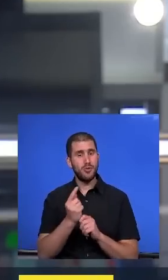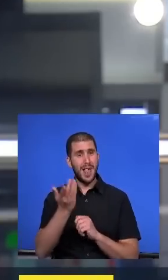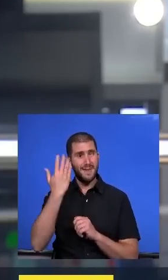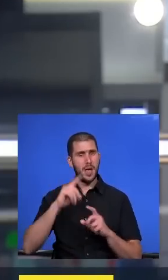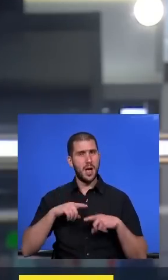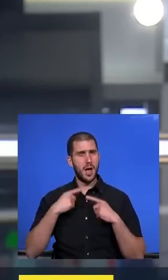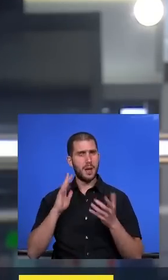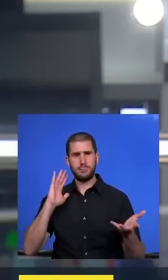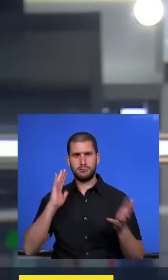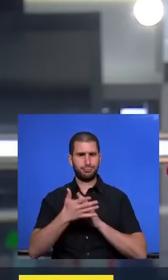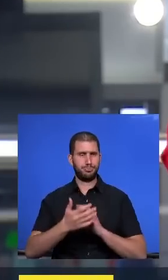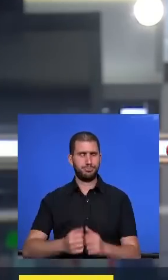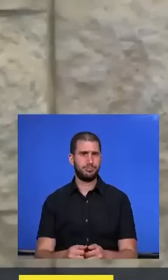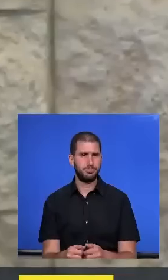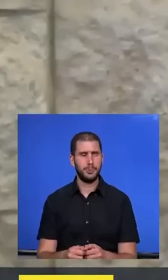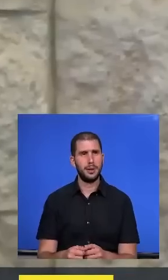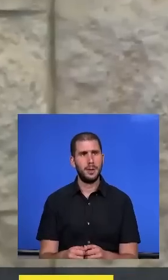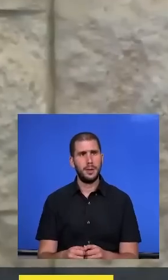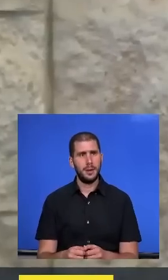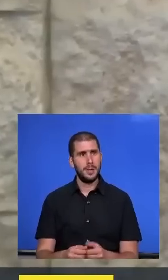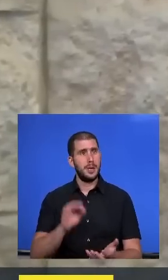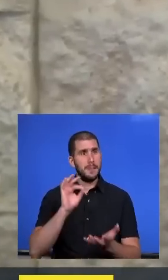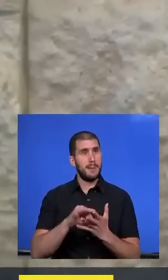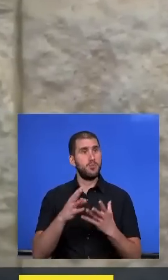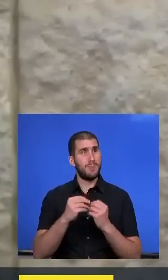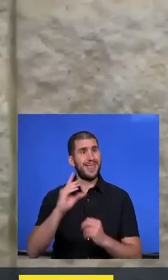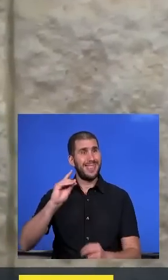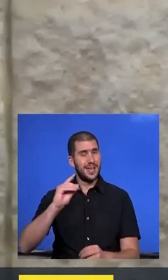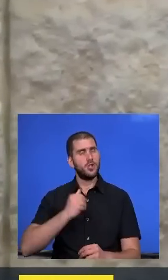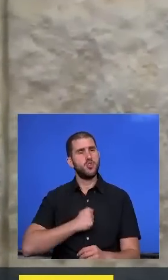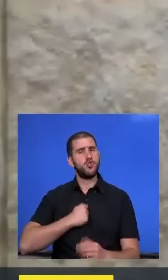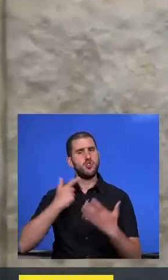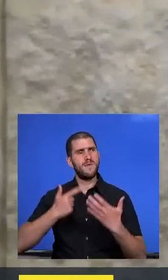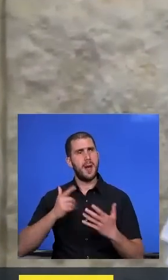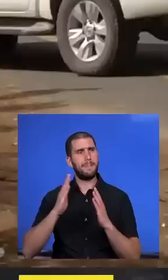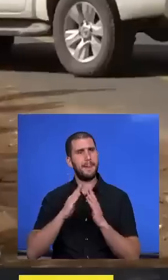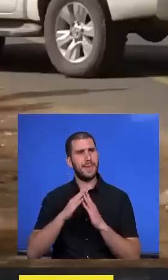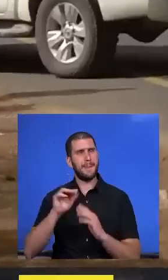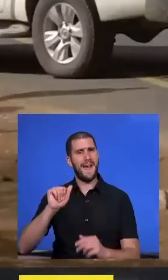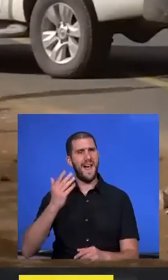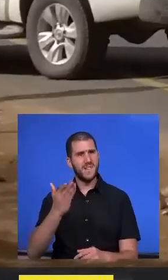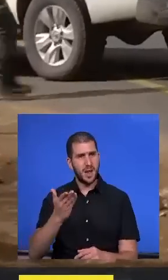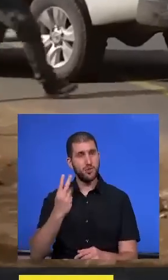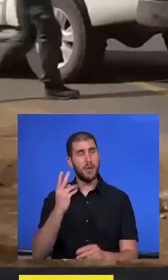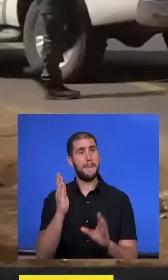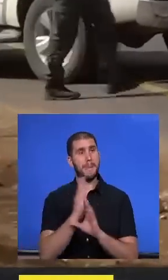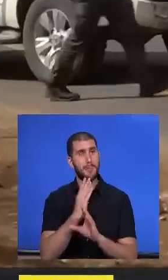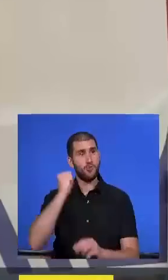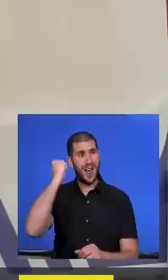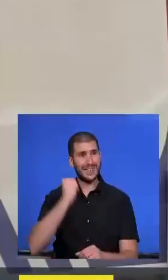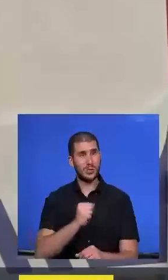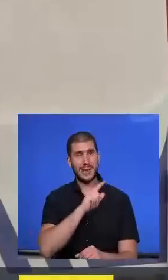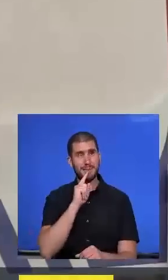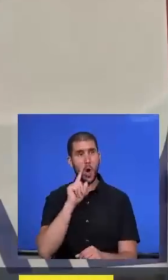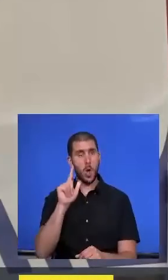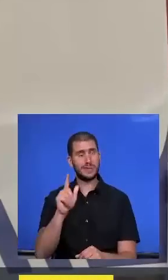שלהם התהפכו. הנה הכתבה. בזמן שבני משפחת די יושבים שבעה בביתם שבאפרת, שני המחבלים שרצחו את האם